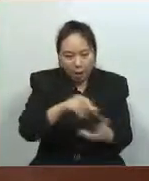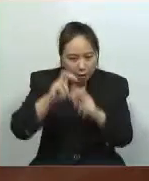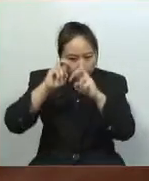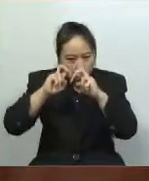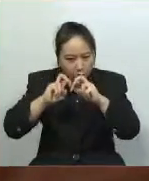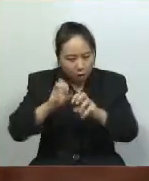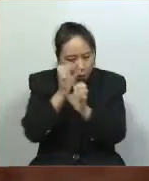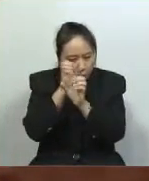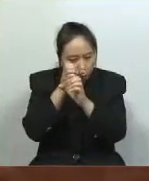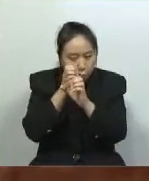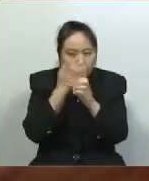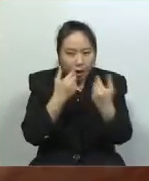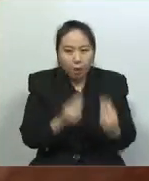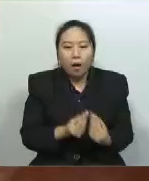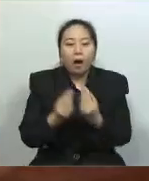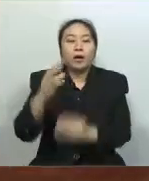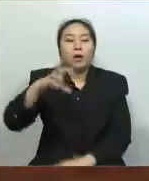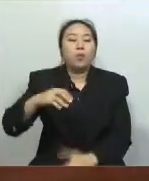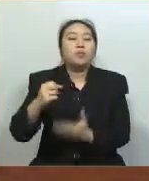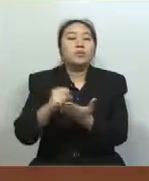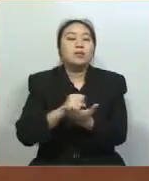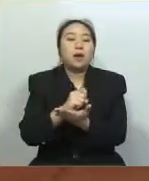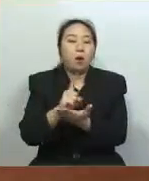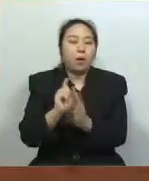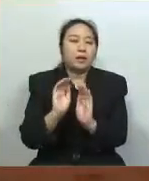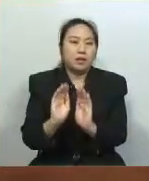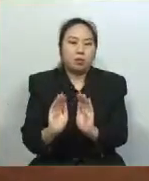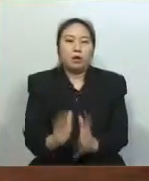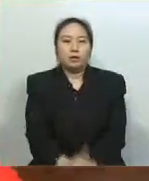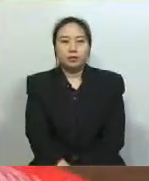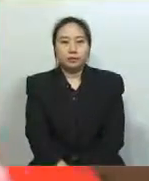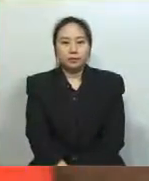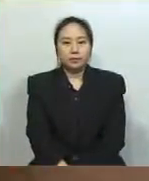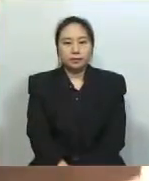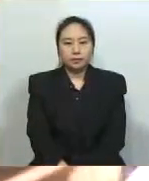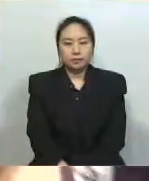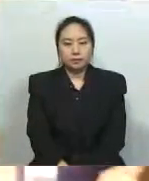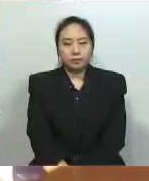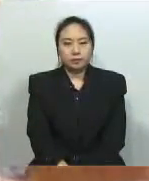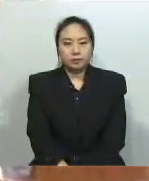ละเอียดแล้วก็ส่งมอบให้กับกรมศิลปากรเพื่อที่จะเก็บรักษาต่อไปค่ะ